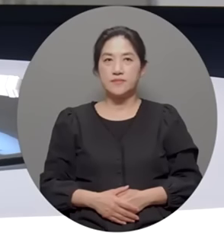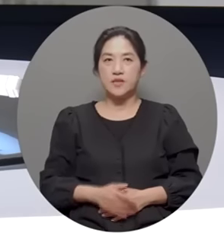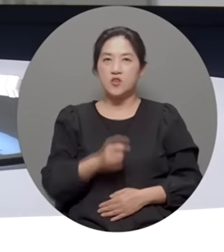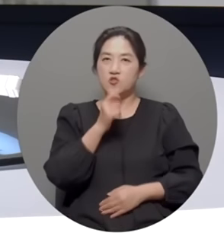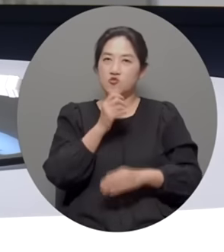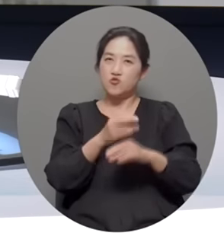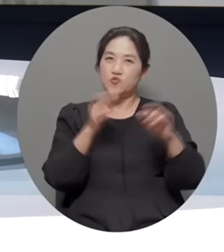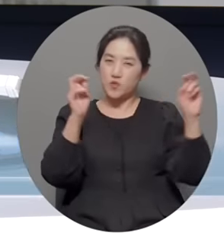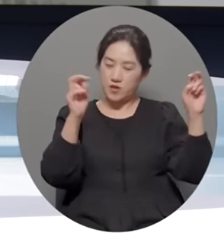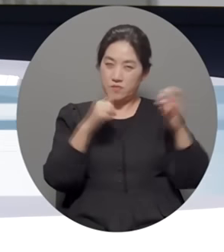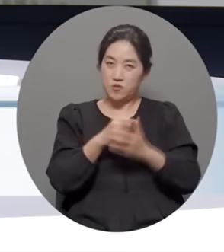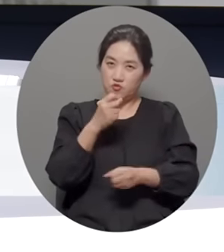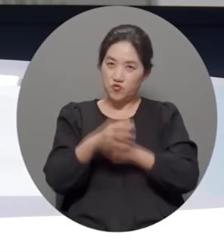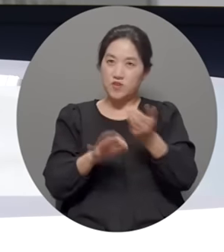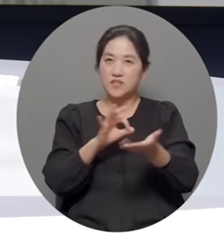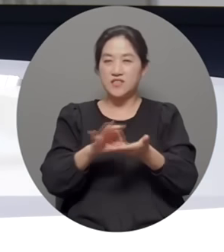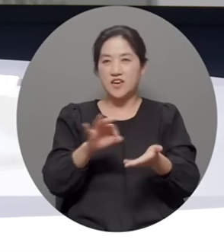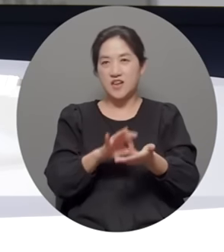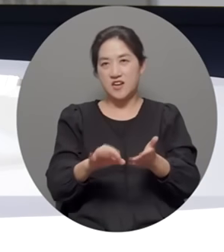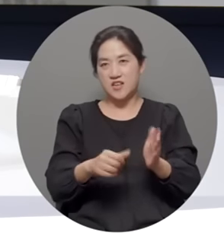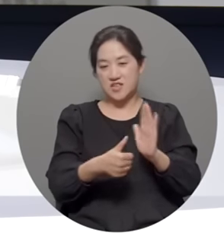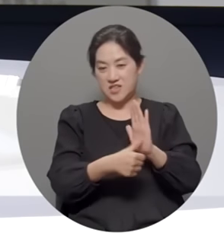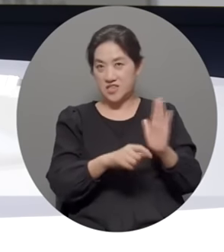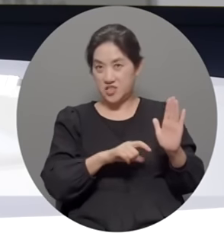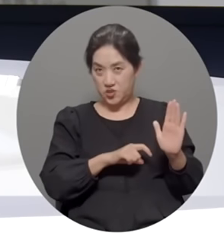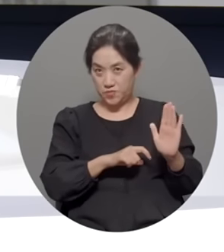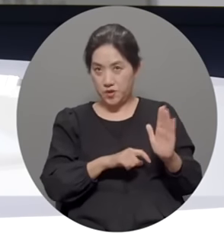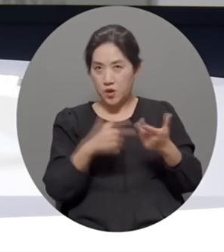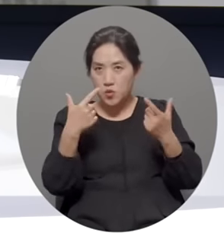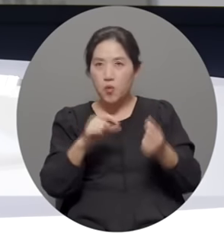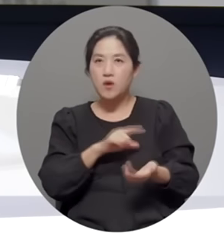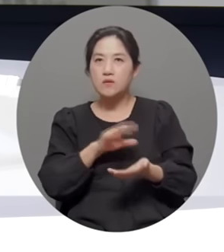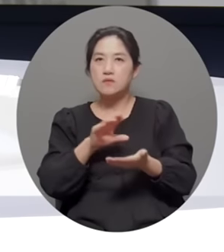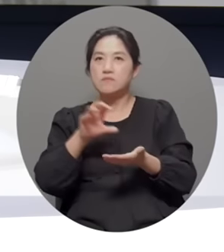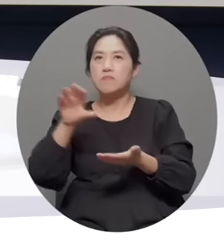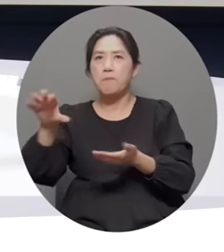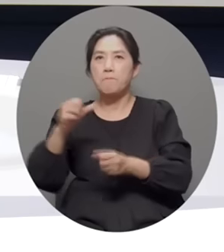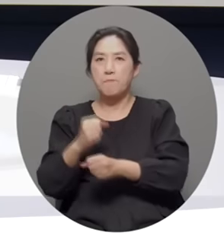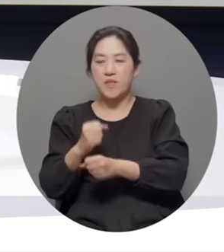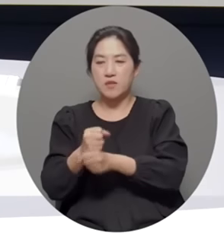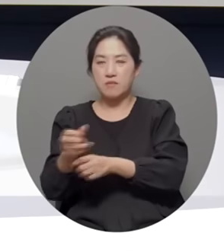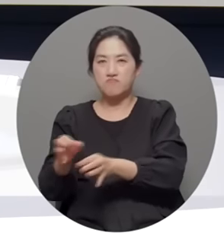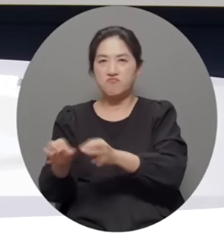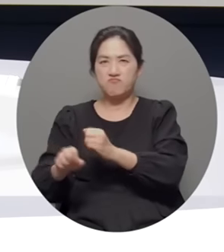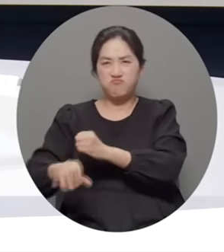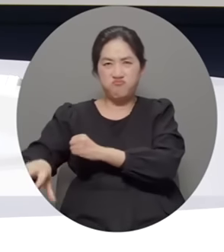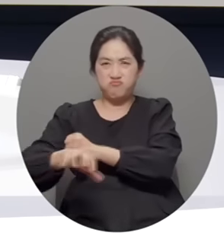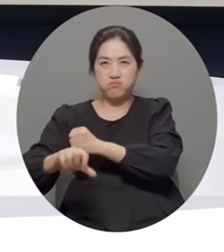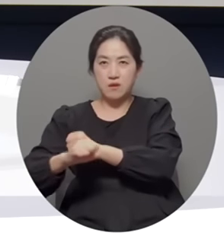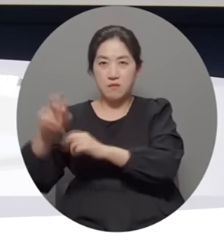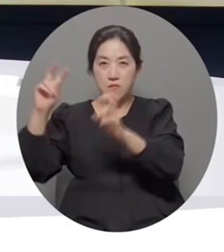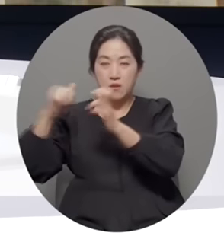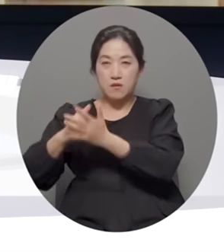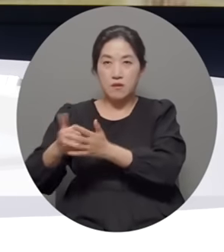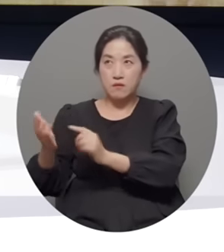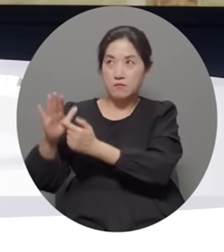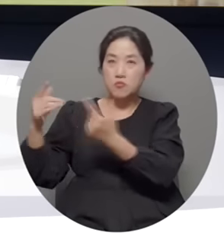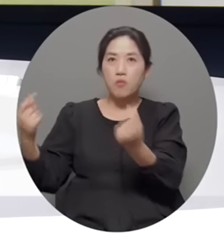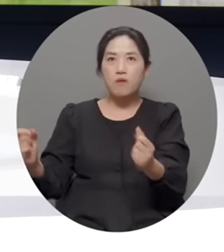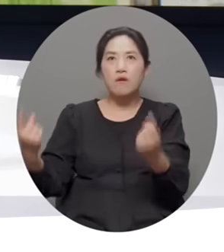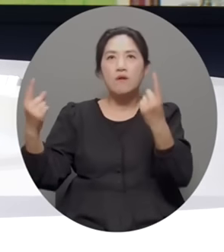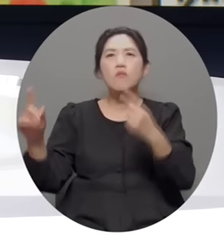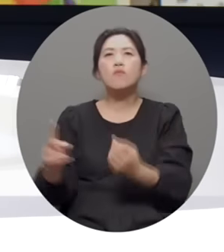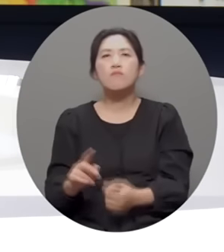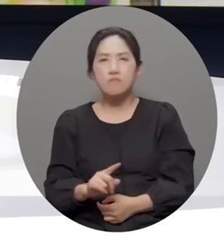한 중소기업이 수년째 사용한 상표와 똑같은 이름의 제품을 유통망을 갖춘 큰 회사가 출시하면 어떻게